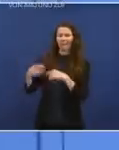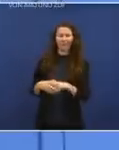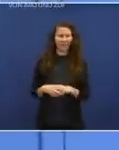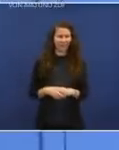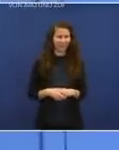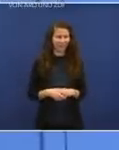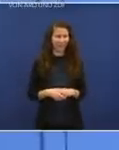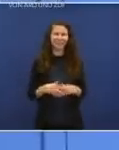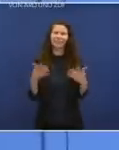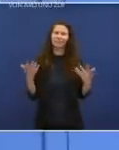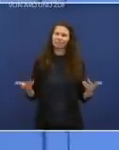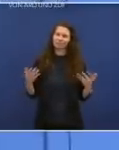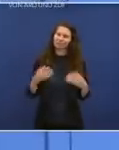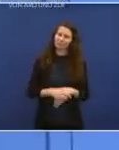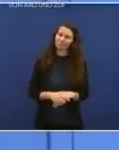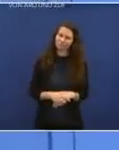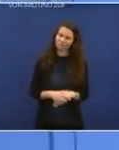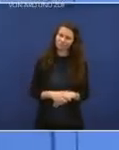Sie sind zurzeit